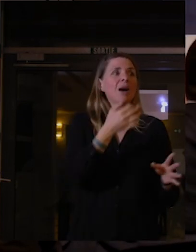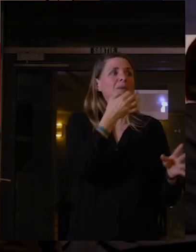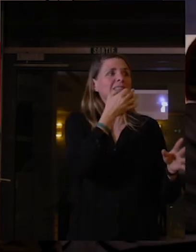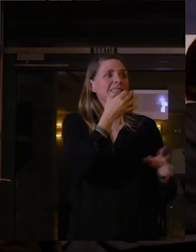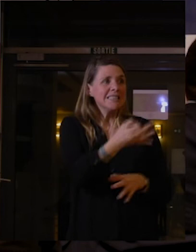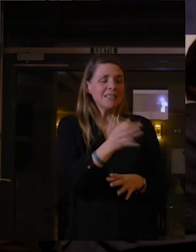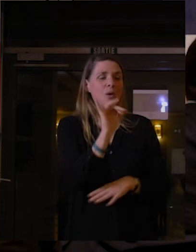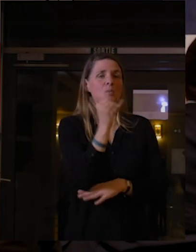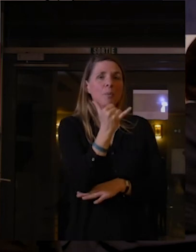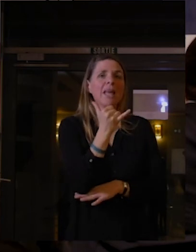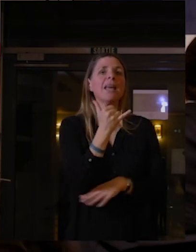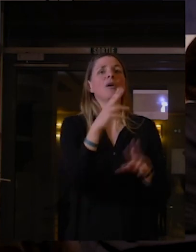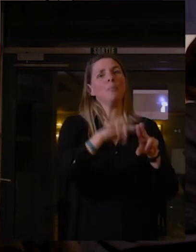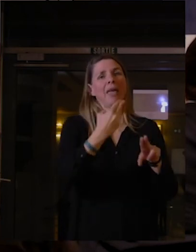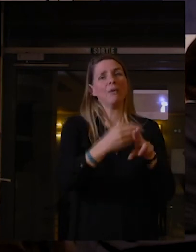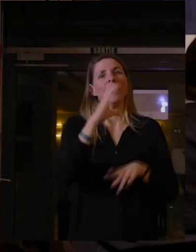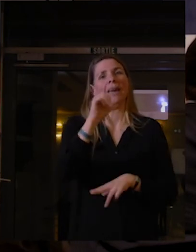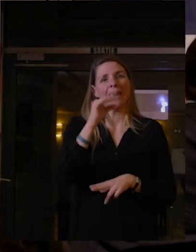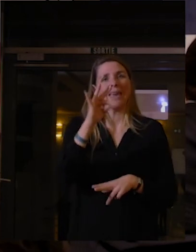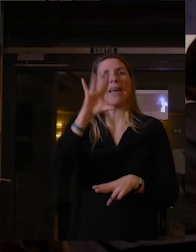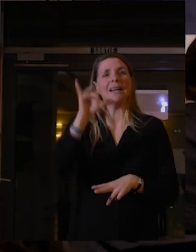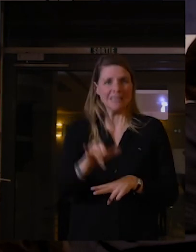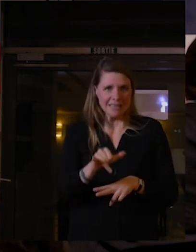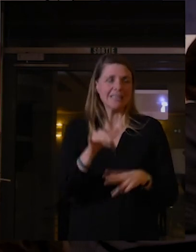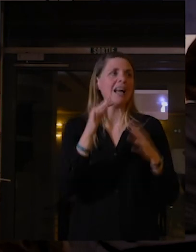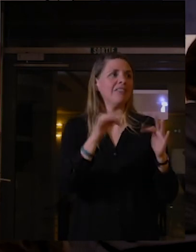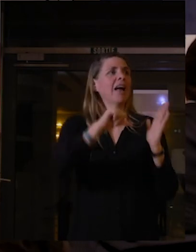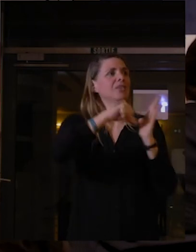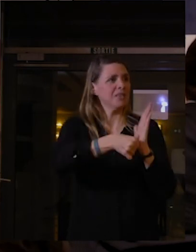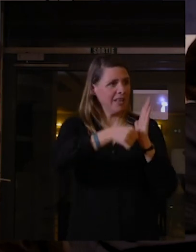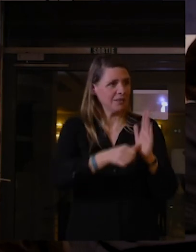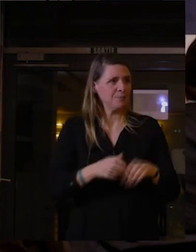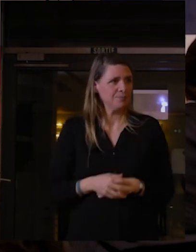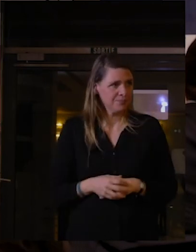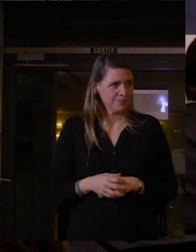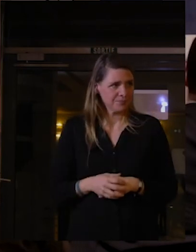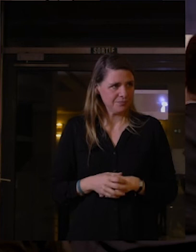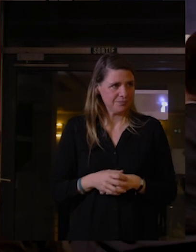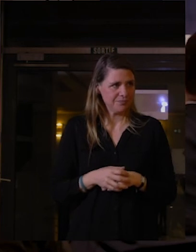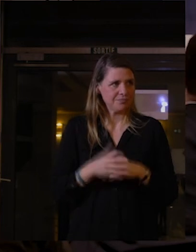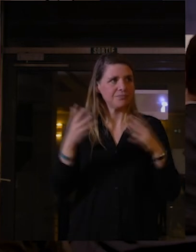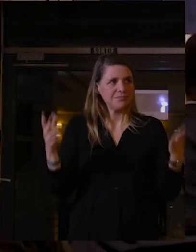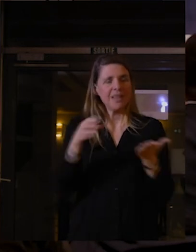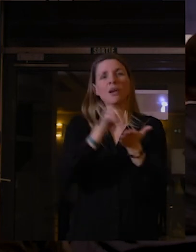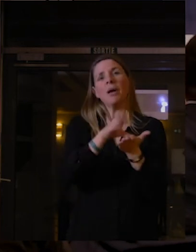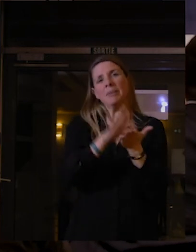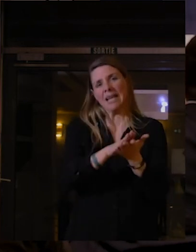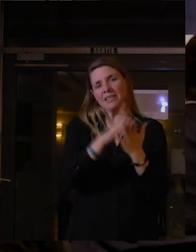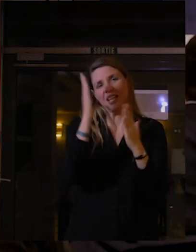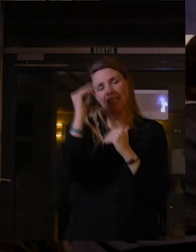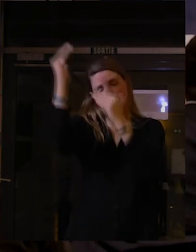Cathy, et ça lui a fait extrêmement plaisir pour cette question d'identification justement. Et donc il y a comme un message d'espoir dans